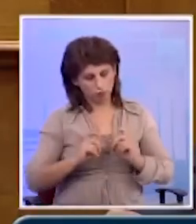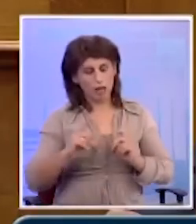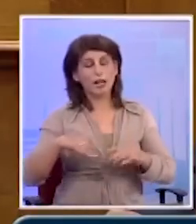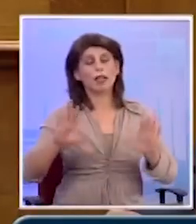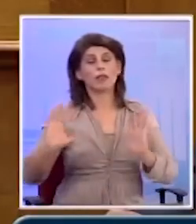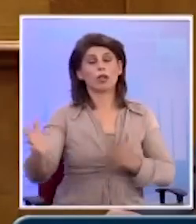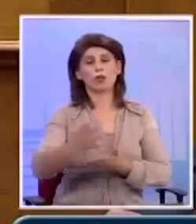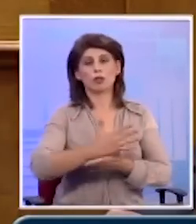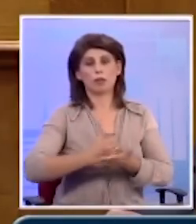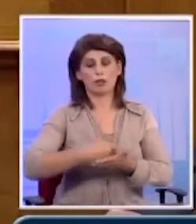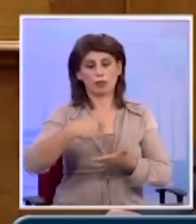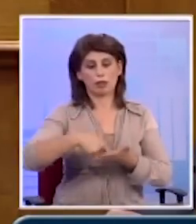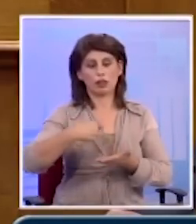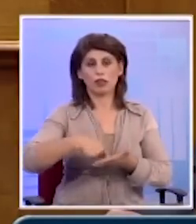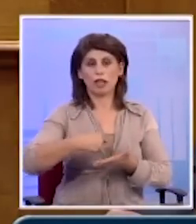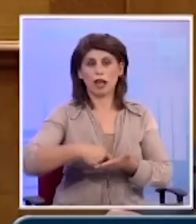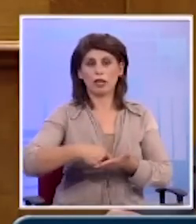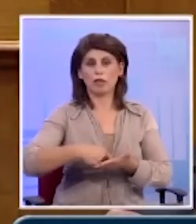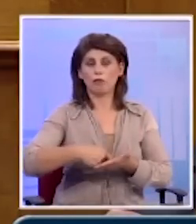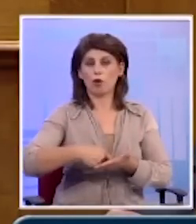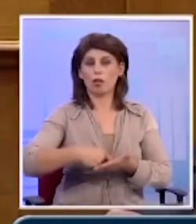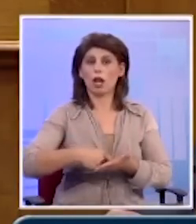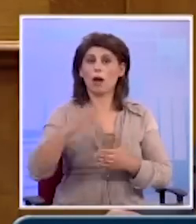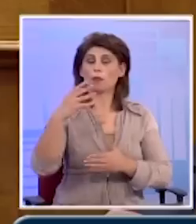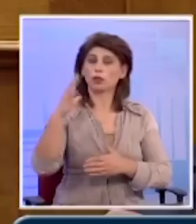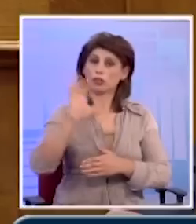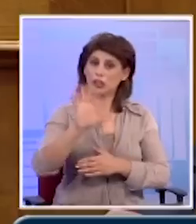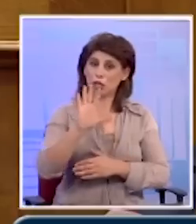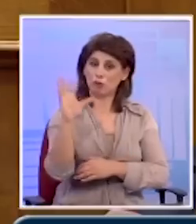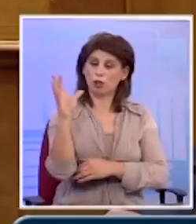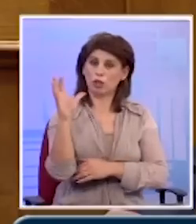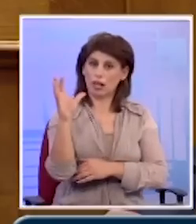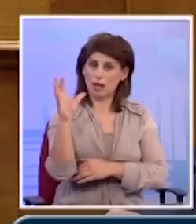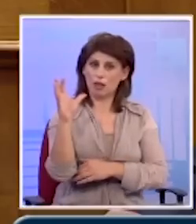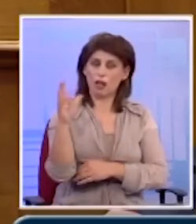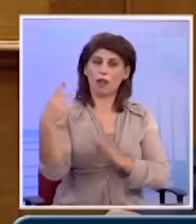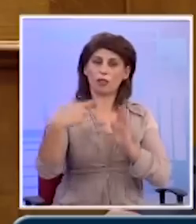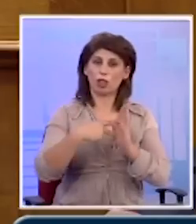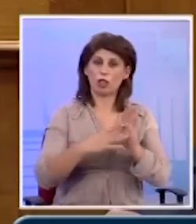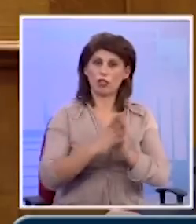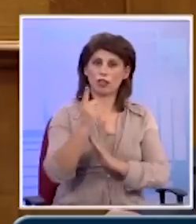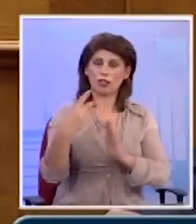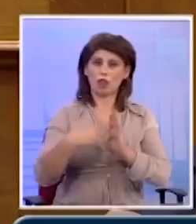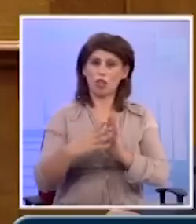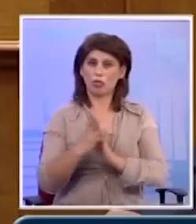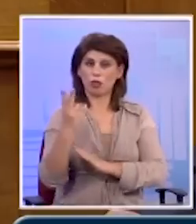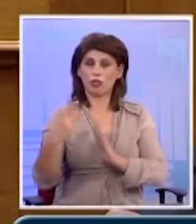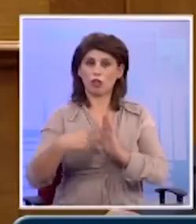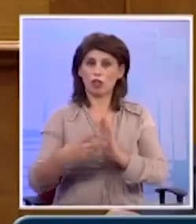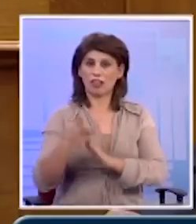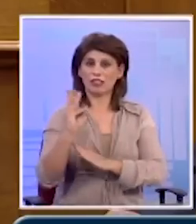έχουν εισπραχθεί τέλη από τους τηλεοπτικούς σταθμούς για τη χρήση των συχνοτήτων για τα έτη 2011,